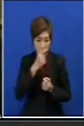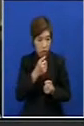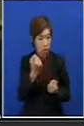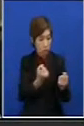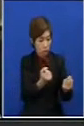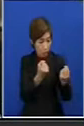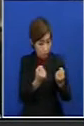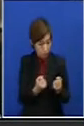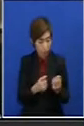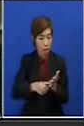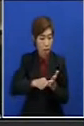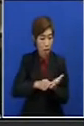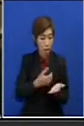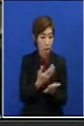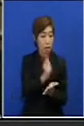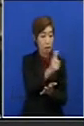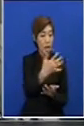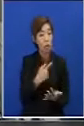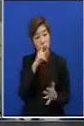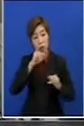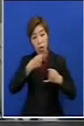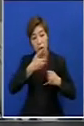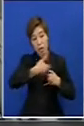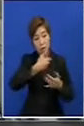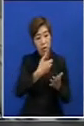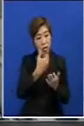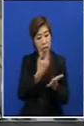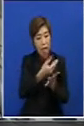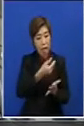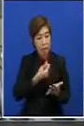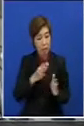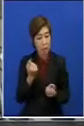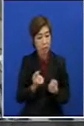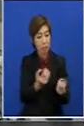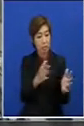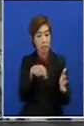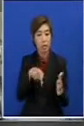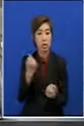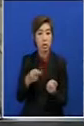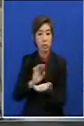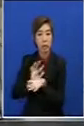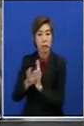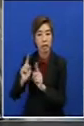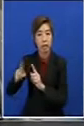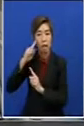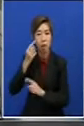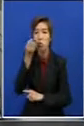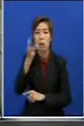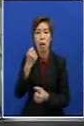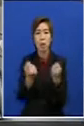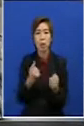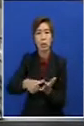แปลงสภาพไปอย่างไรเป็นเพราะรู้กันดีว่ารถที่เข้าสู่ระบบจำนำมีจำนวนไม่มากนักที่เจ้าของจะกลับมาไถ่ถอนกลับ